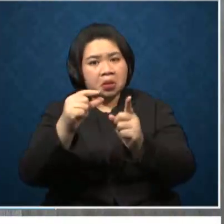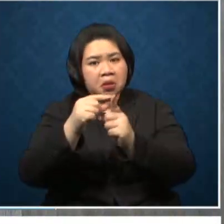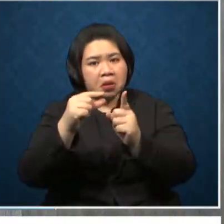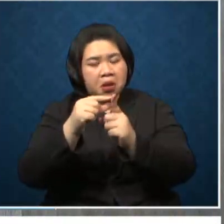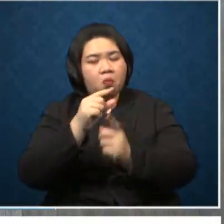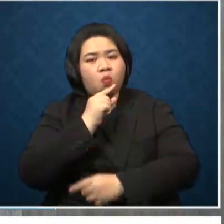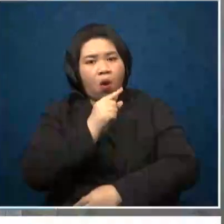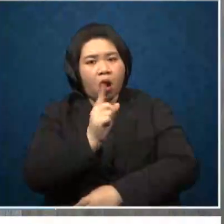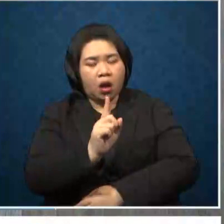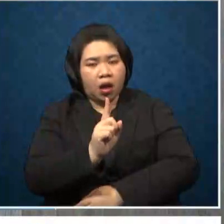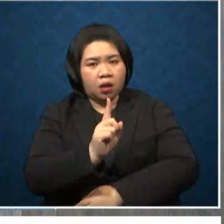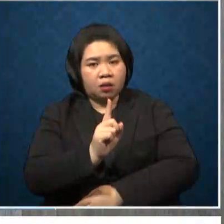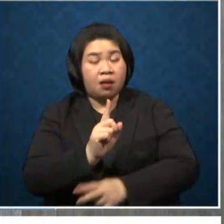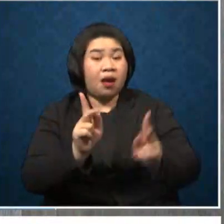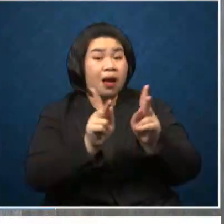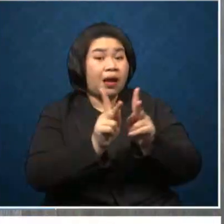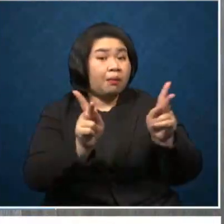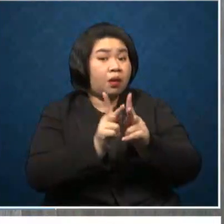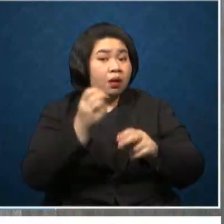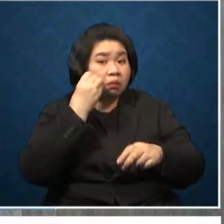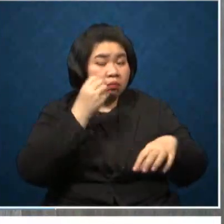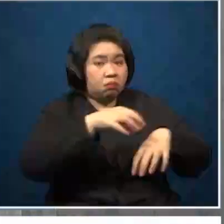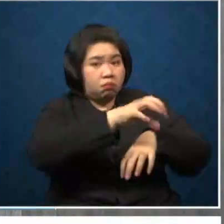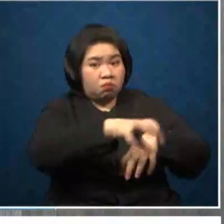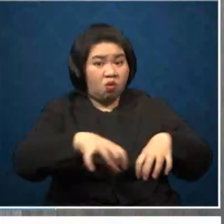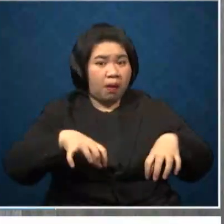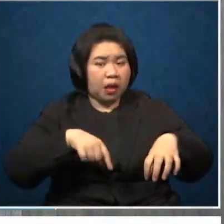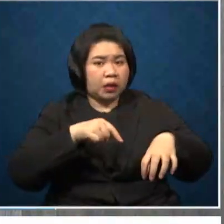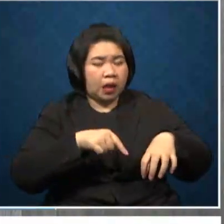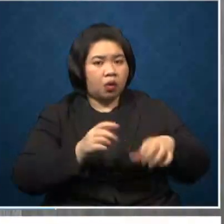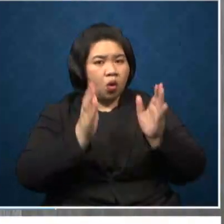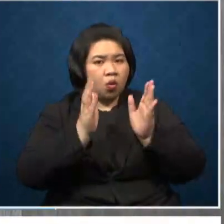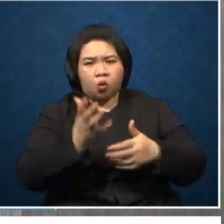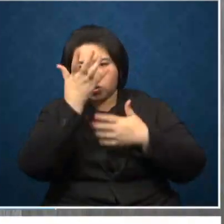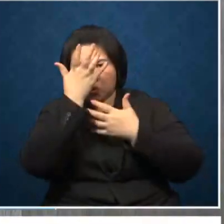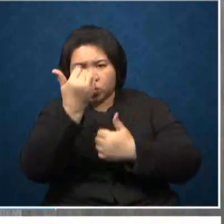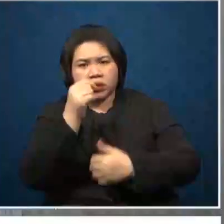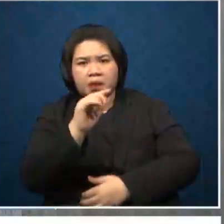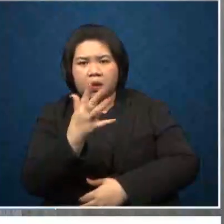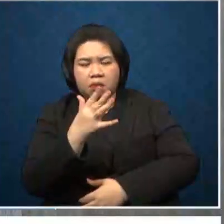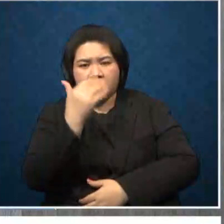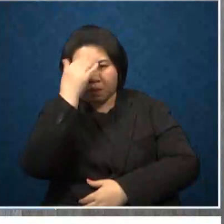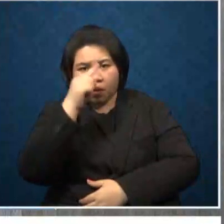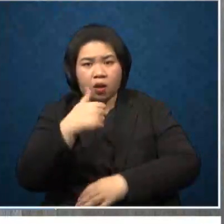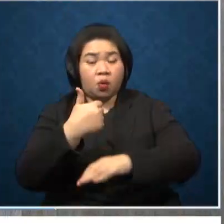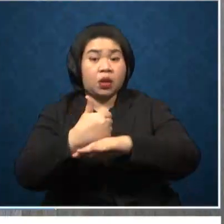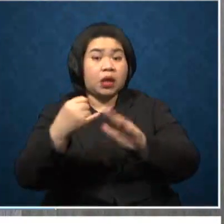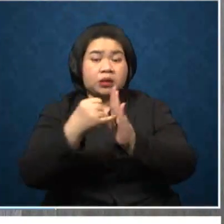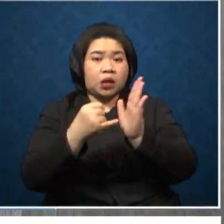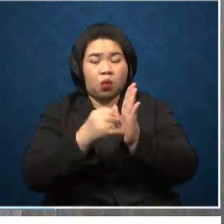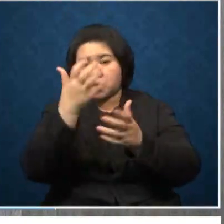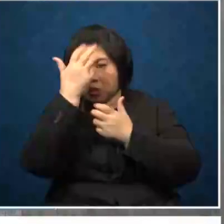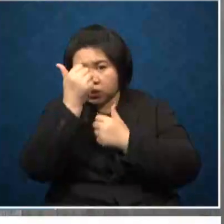กรรมการหมู่บ้านไม่มีให้การให้ความสนใจเพราะผู้ให้การจังหวัดและนายอำเภอไม่ให้ความสน